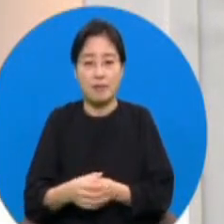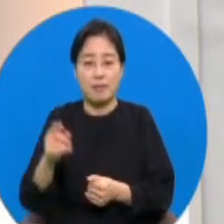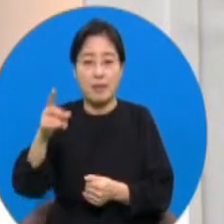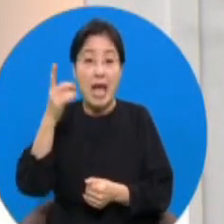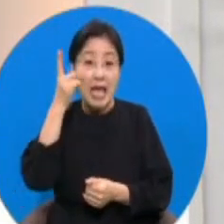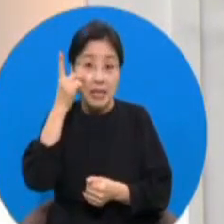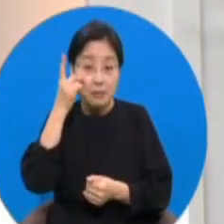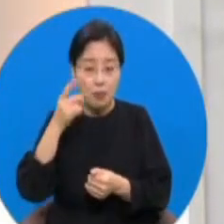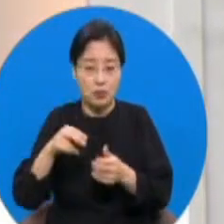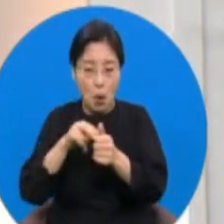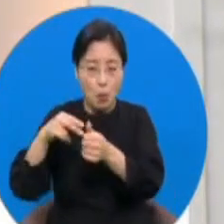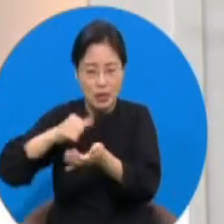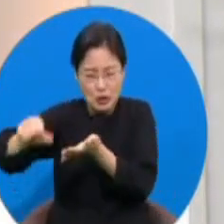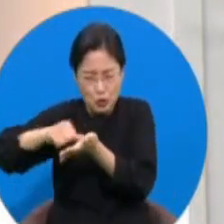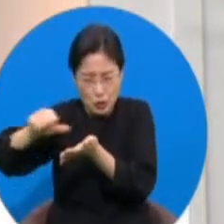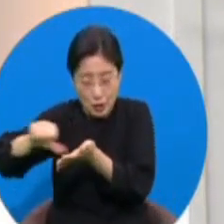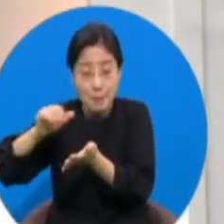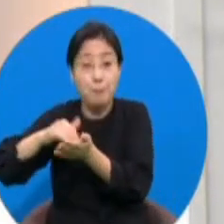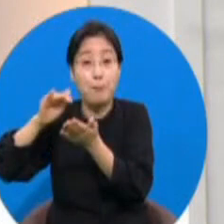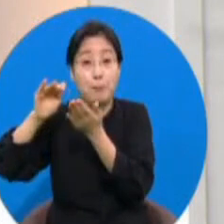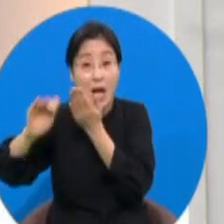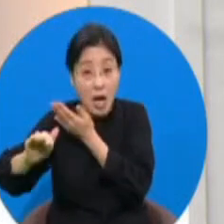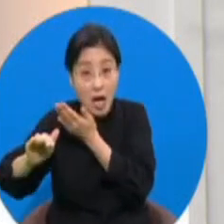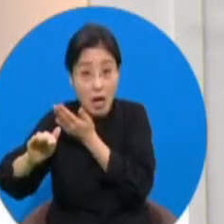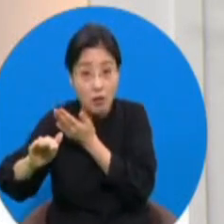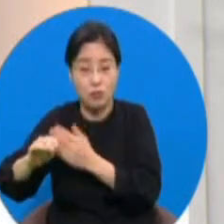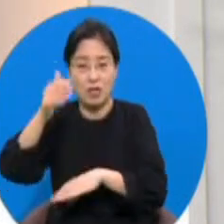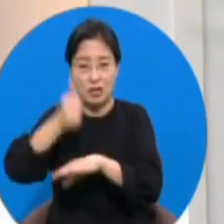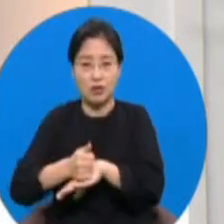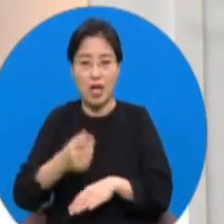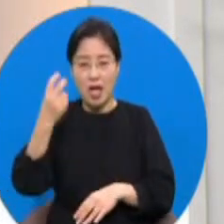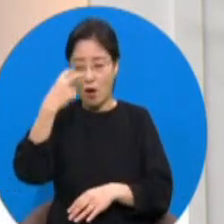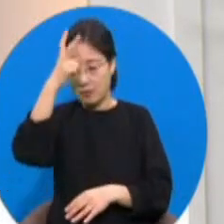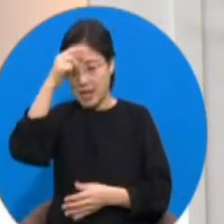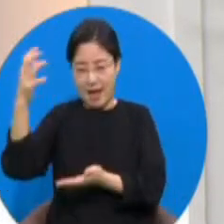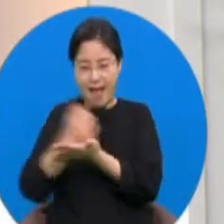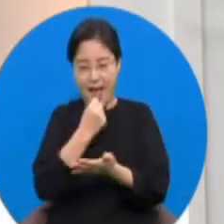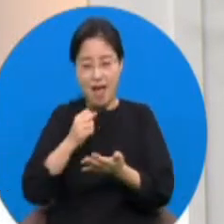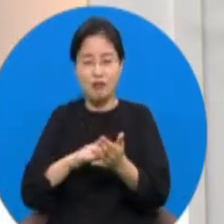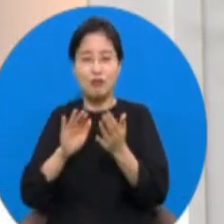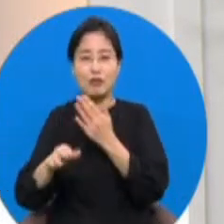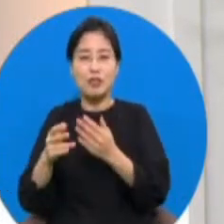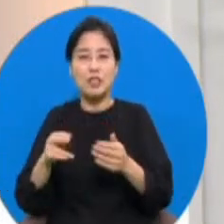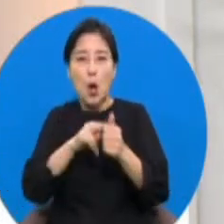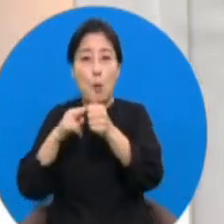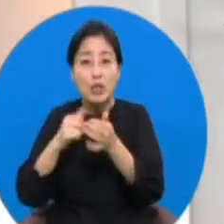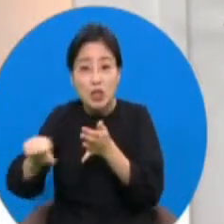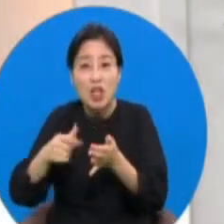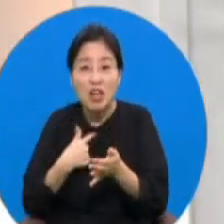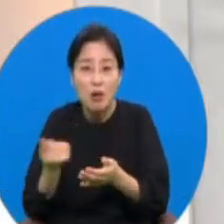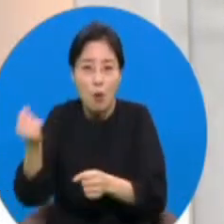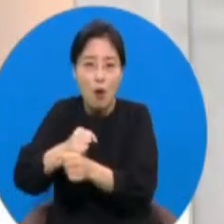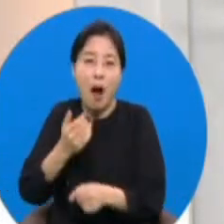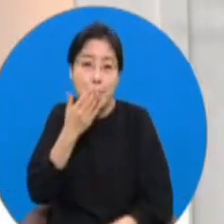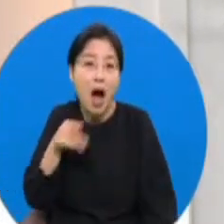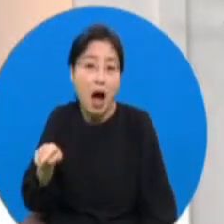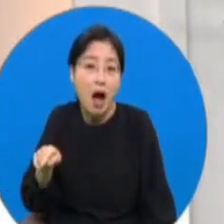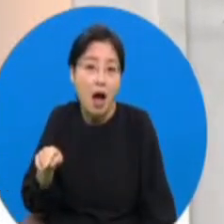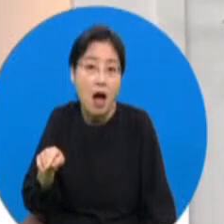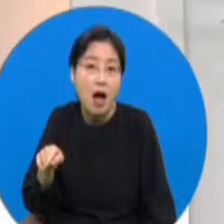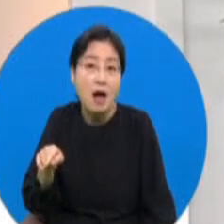관련해서 별별 앱이 다 있어요. 별별 앱이 다 있어요. 예. 뭐 수십만 개 이상 될 거예요. 그러면 사실 포렌식